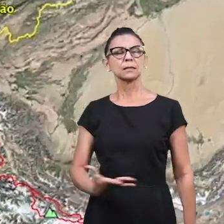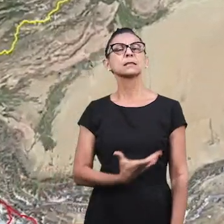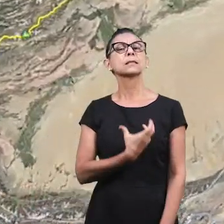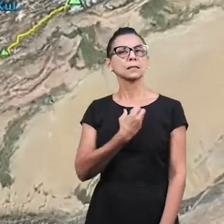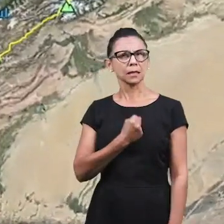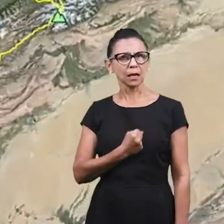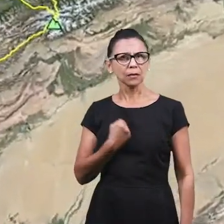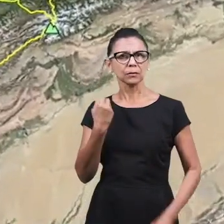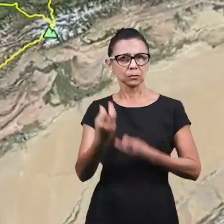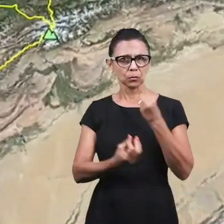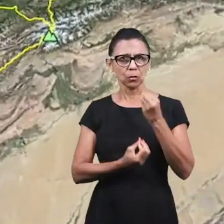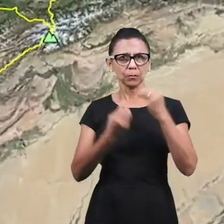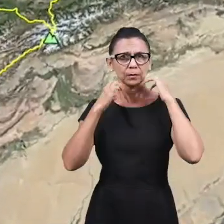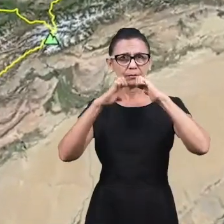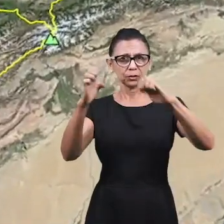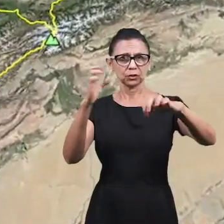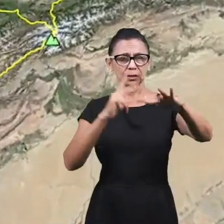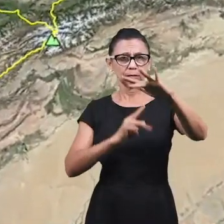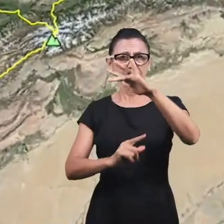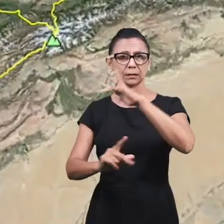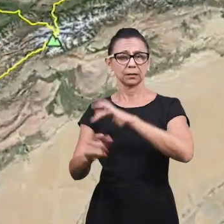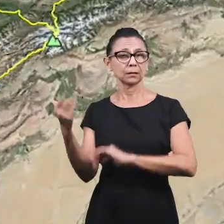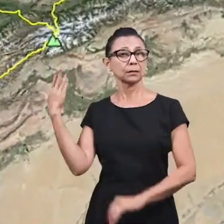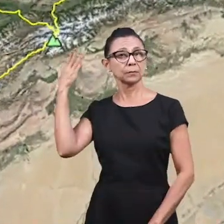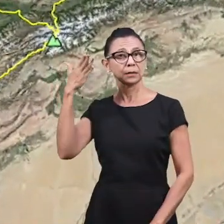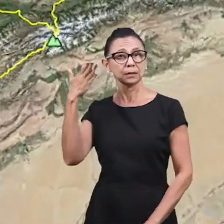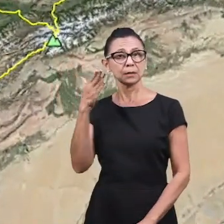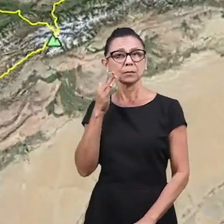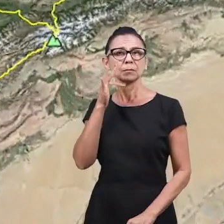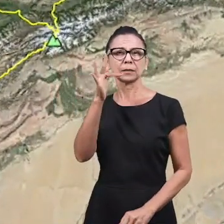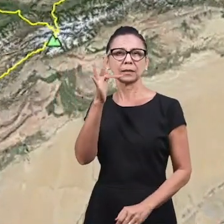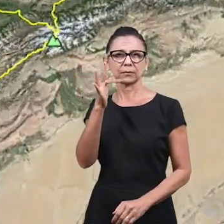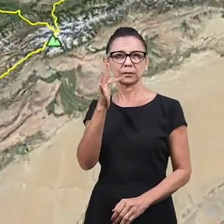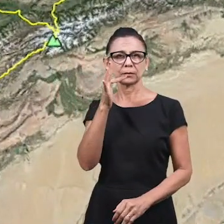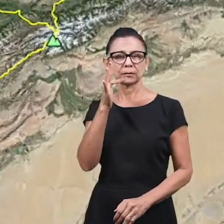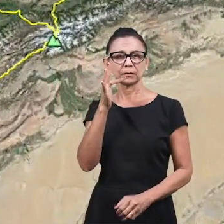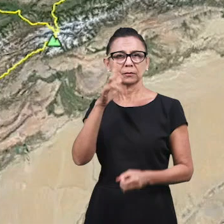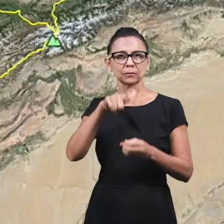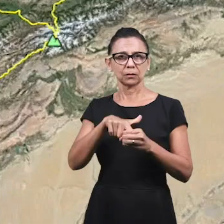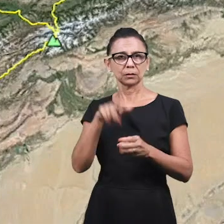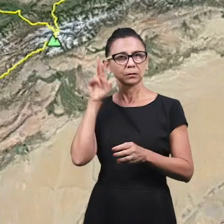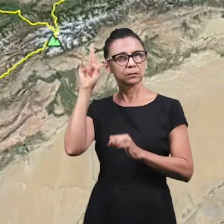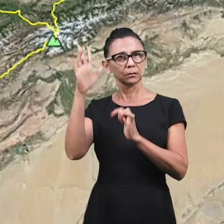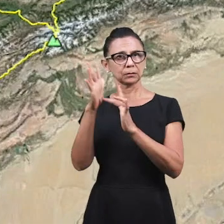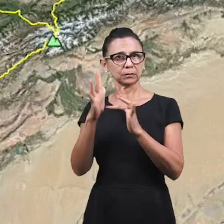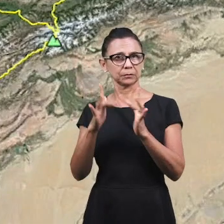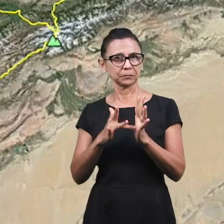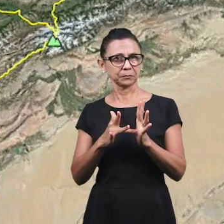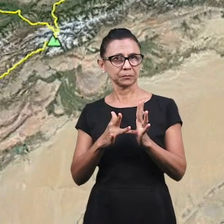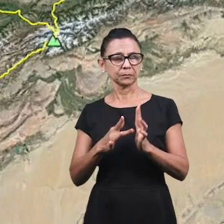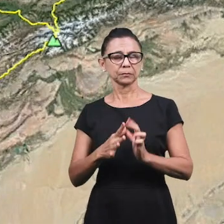pelo Evangelho Eterno e pela mensagem da breve volta do Senhor Jesus.